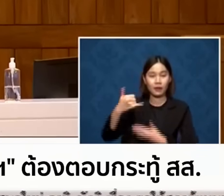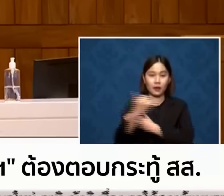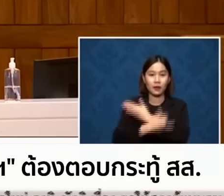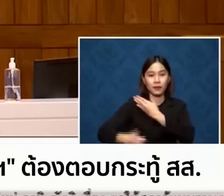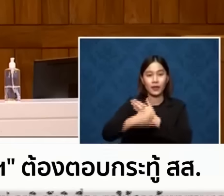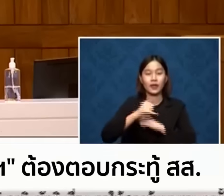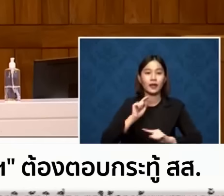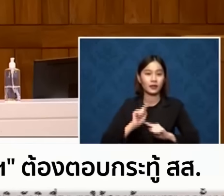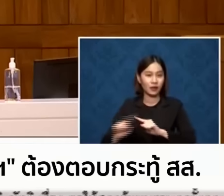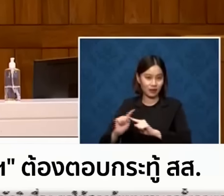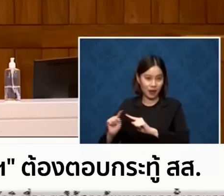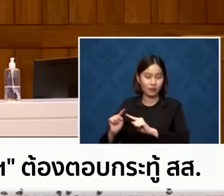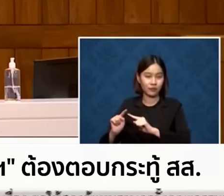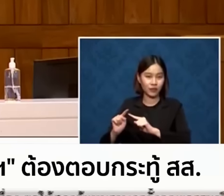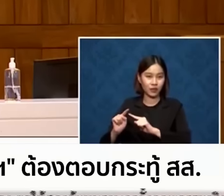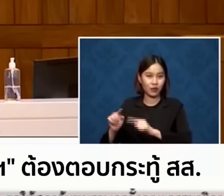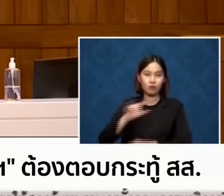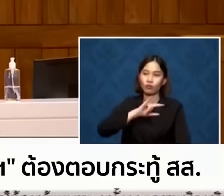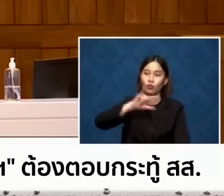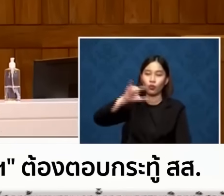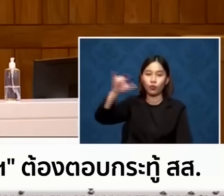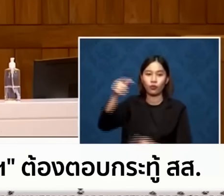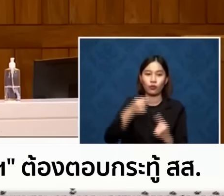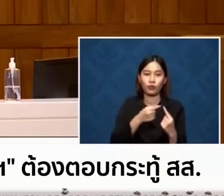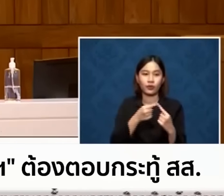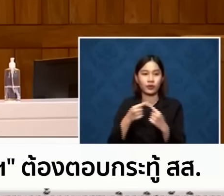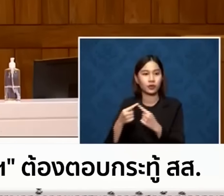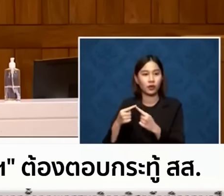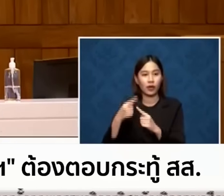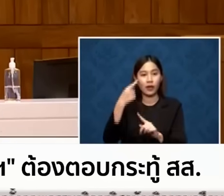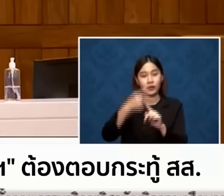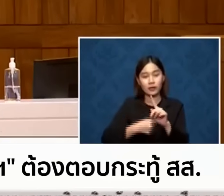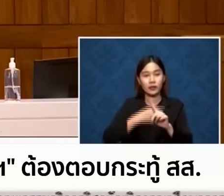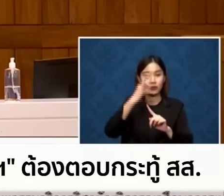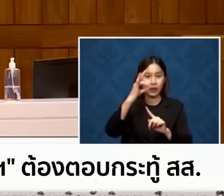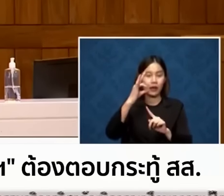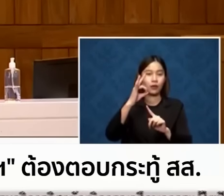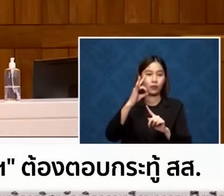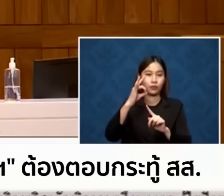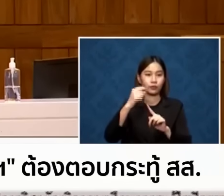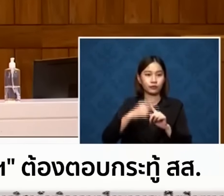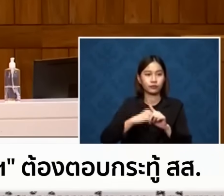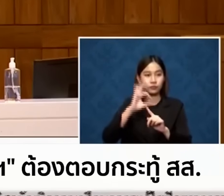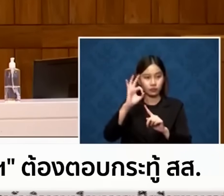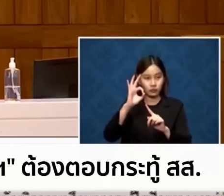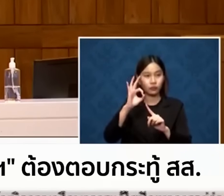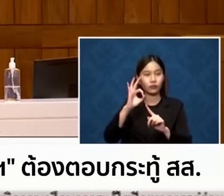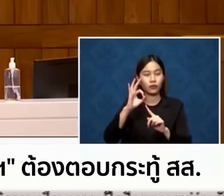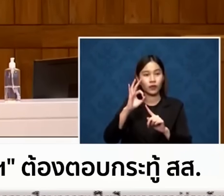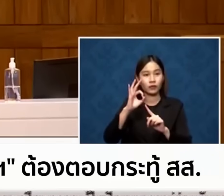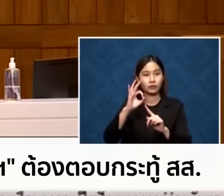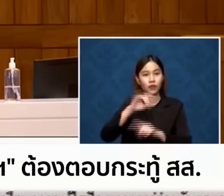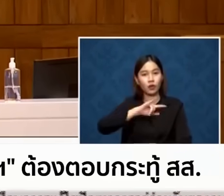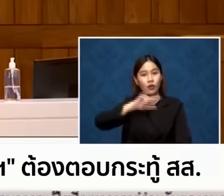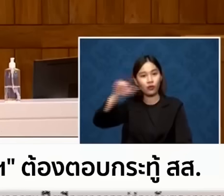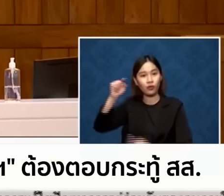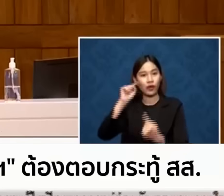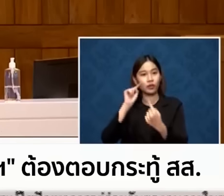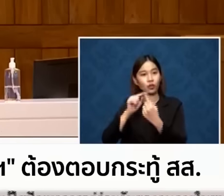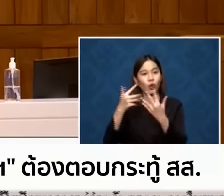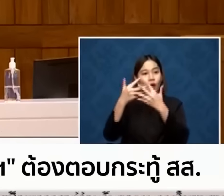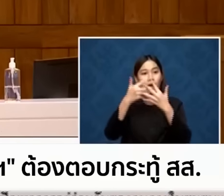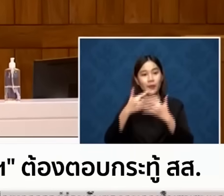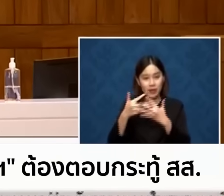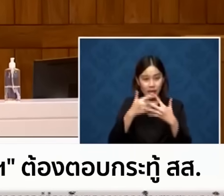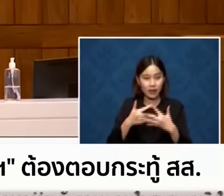มาตอบแทนและหลายครั้งรัฐมนตรีที่ได้รับมอบหมายก็ไม่สะดวกด้วยเนี่ยนะฮะก็เลยมีเสียงทักท้วงมาจากสสโดยเฉพาะฝั่งฝ่ายค้านกันอยู่